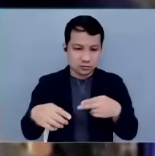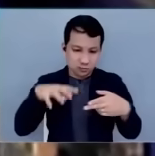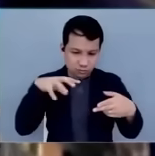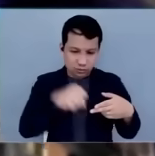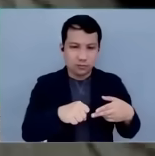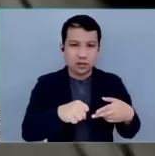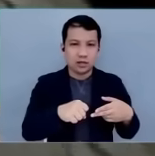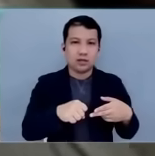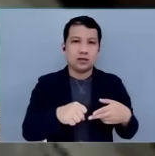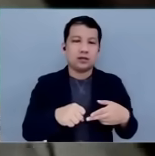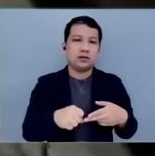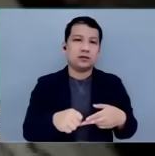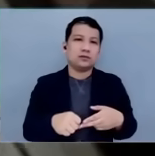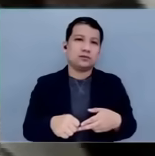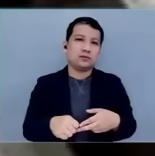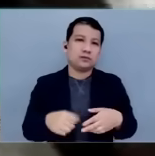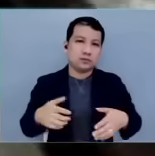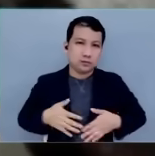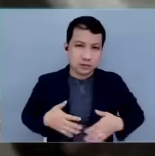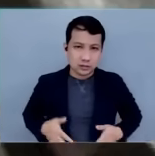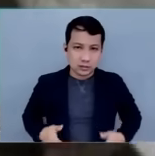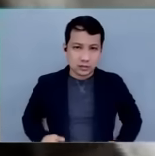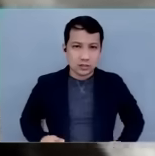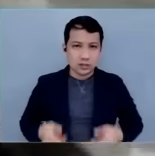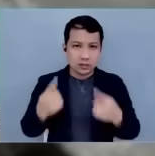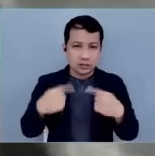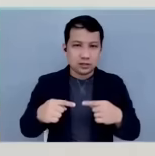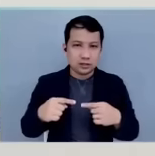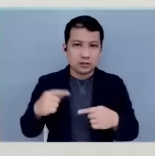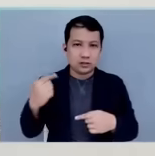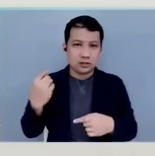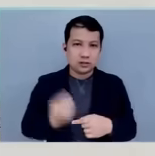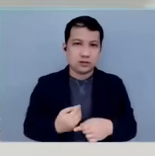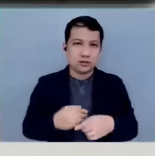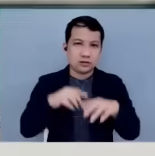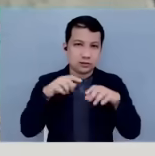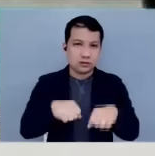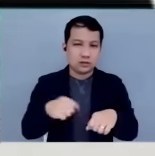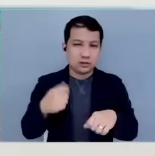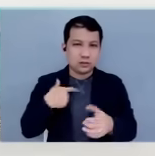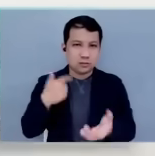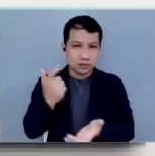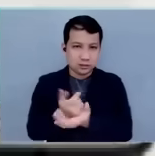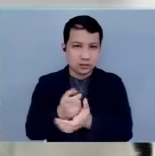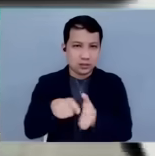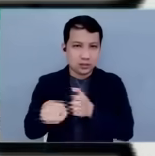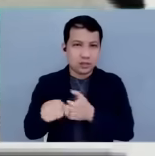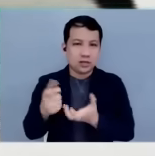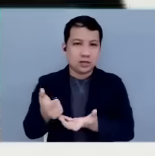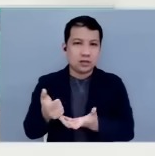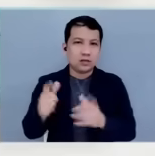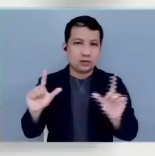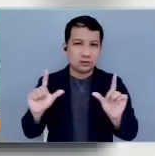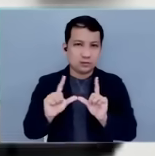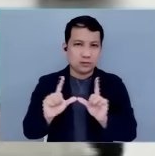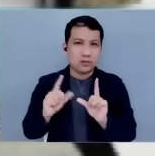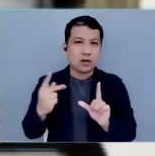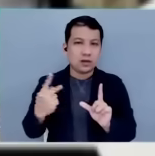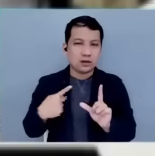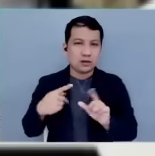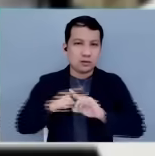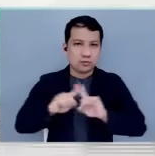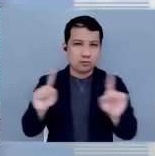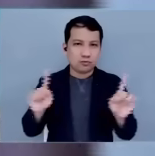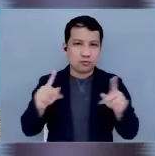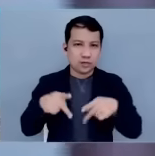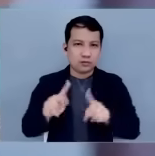Chris. At nang kapkapan at suriin ang dala niyang sling bag, huling may dalang baril ang suspect. Lisensyado naman ito pero wala siyang permit to